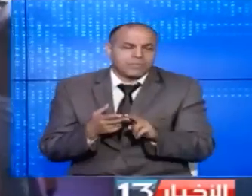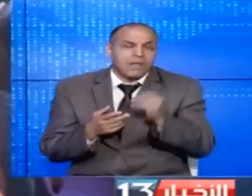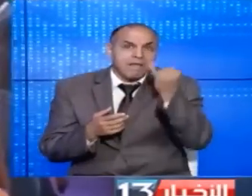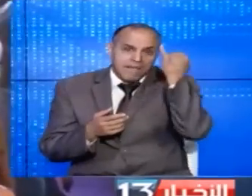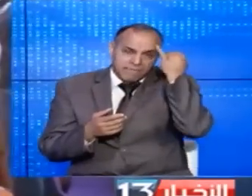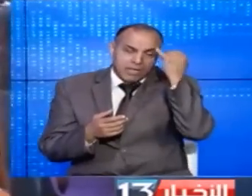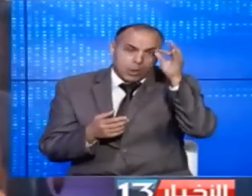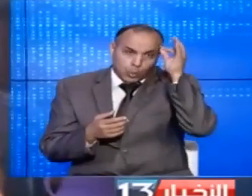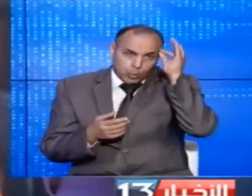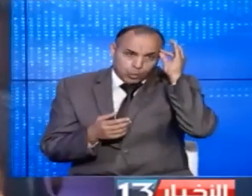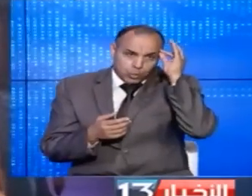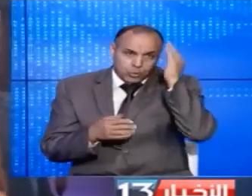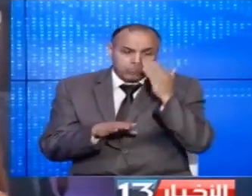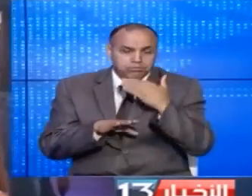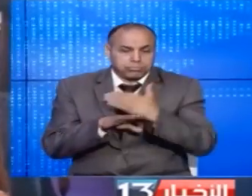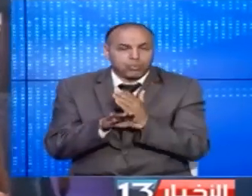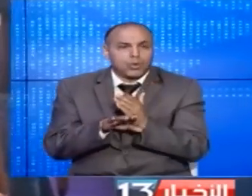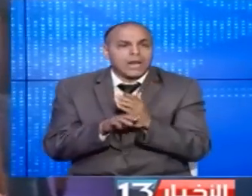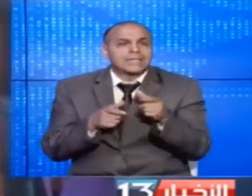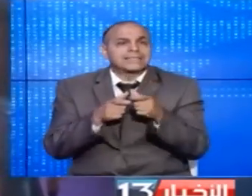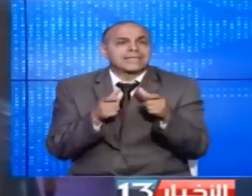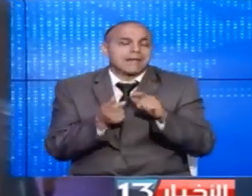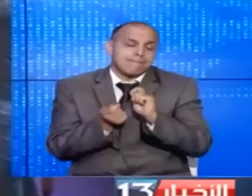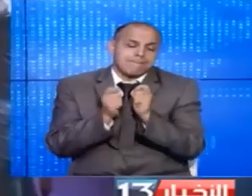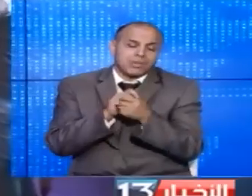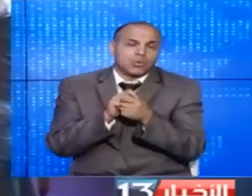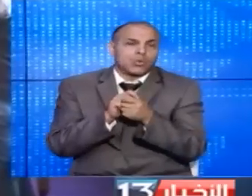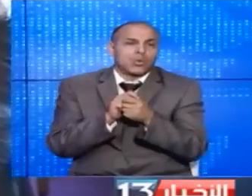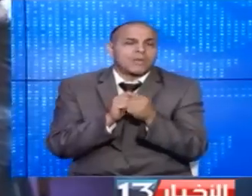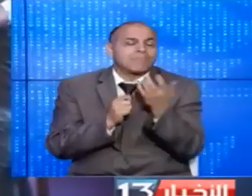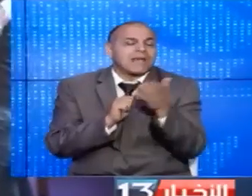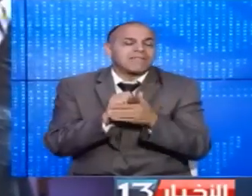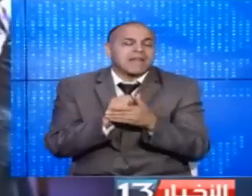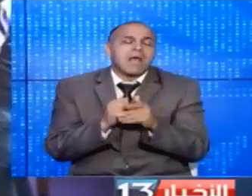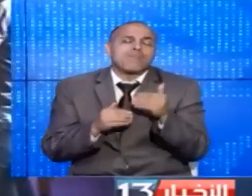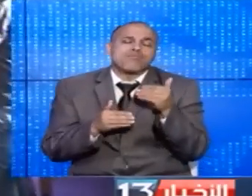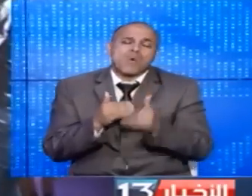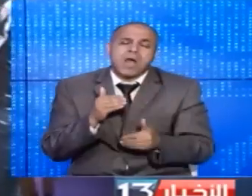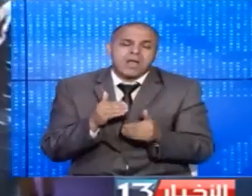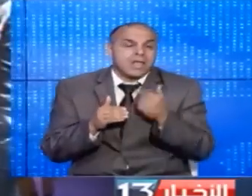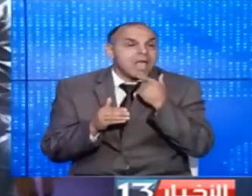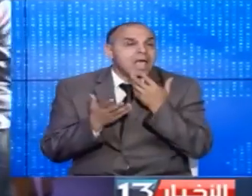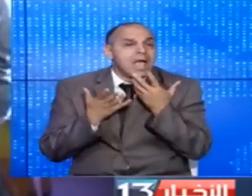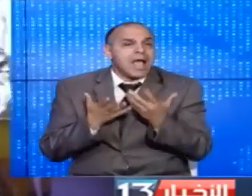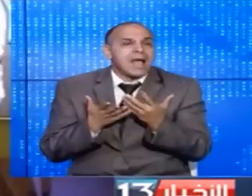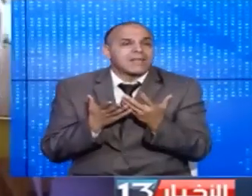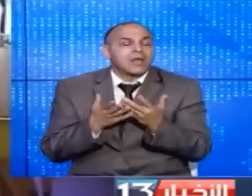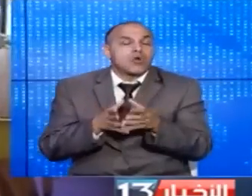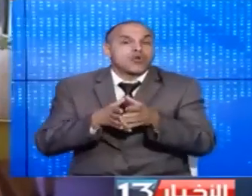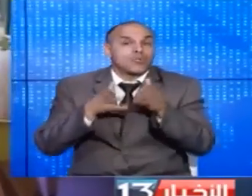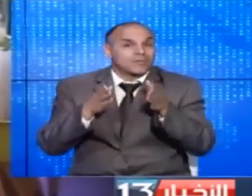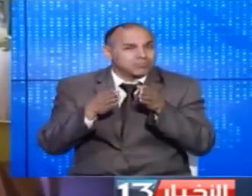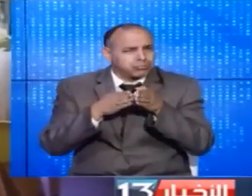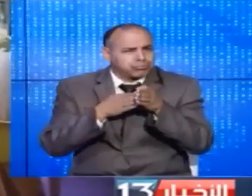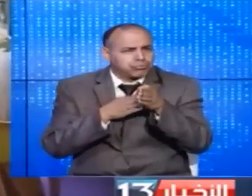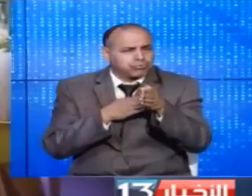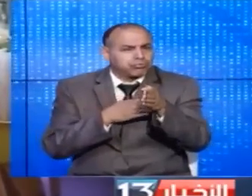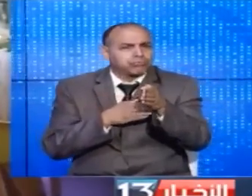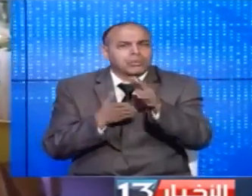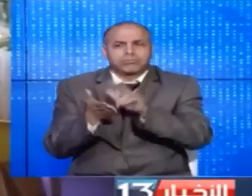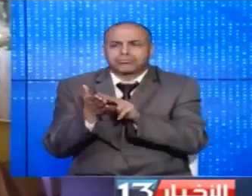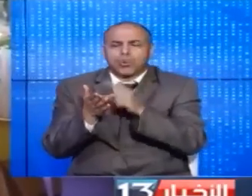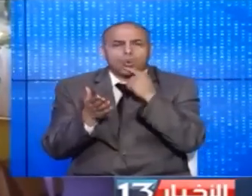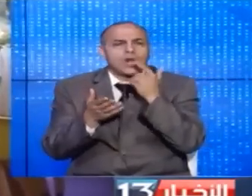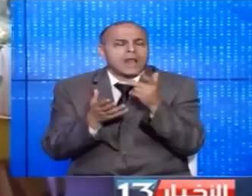فكره انه تونس تنقصنا كل ما هي صناعات تحويليه للمواد الفلاحيه نتاعنا، وهذه طريق كبير ياسر باش نثمنوا فيه